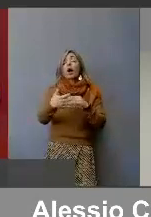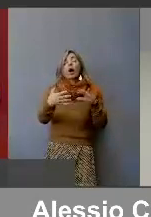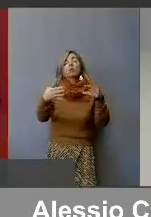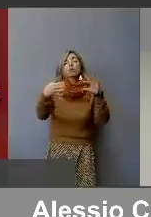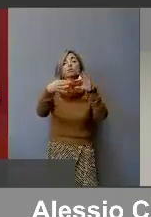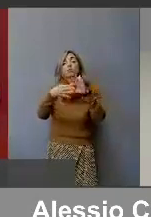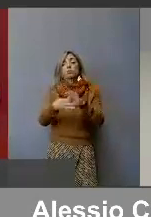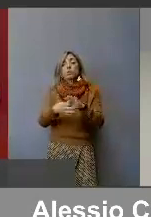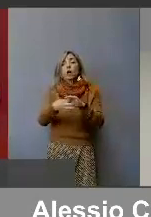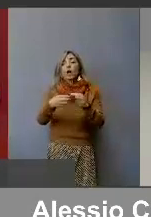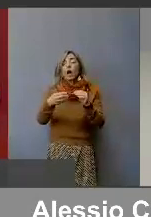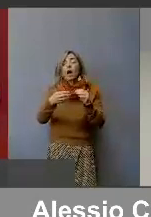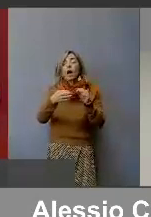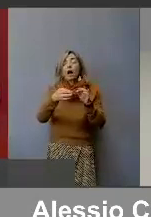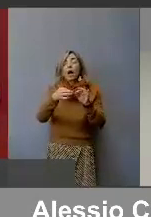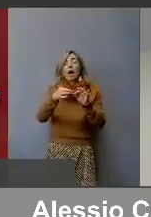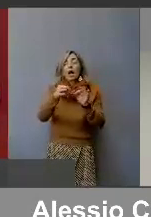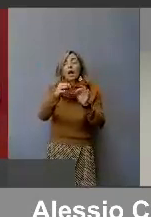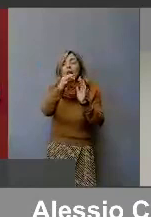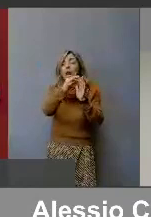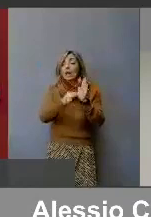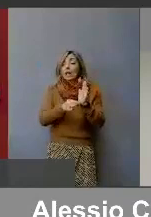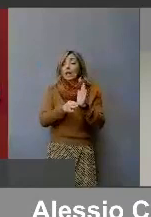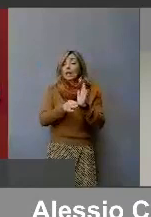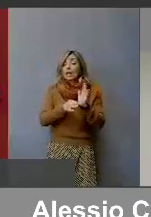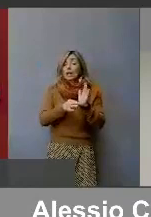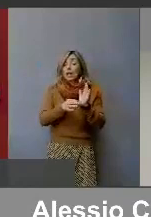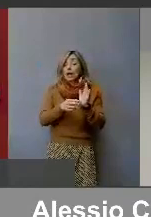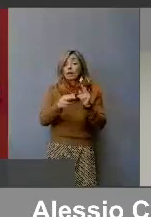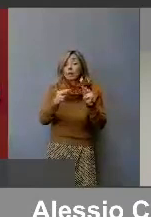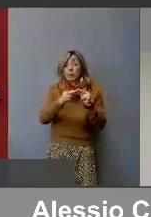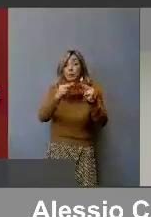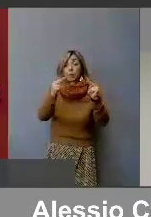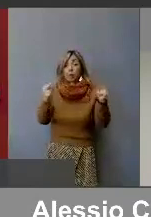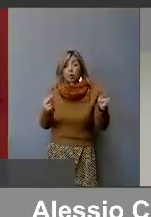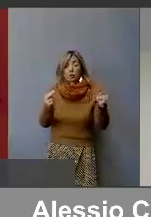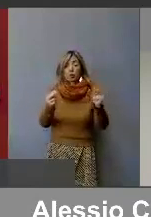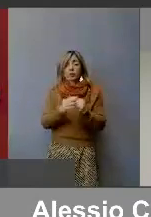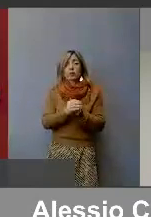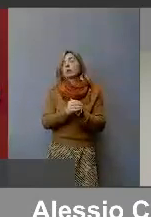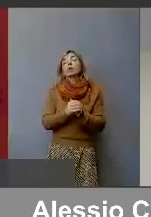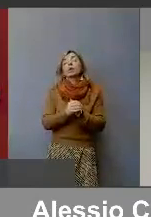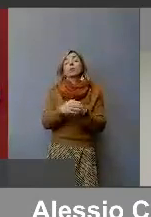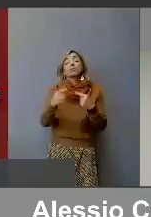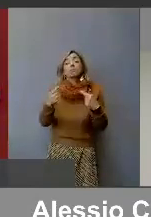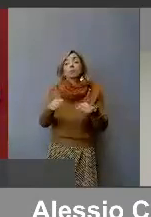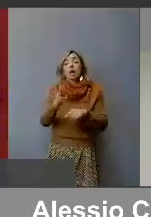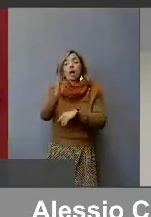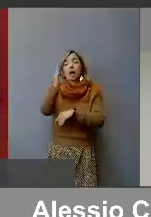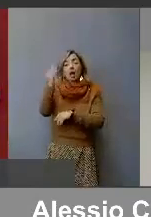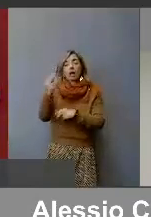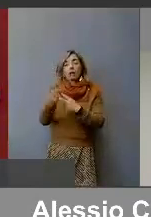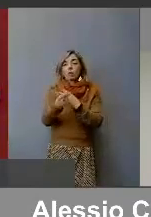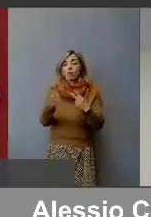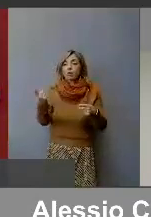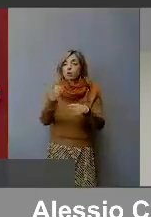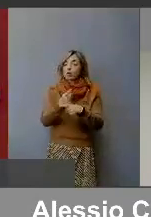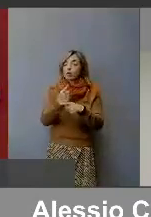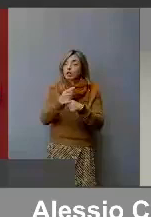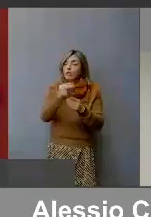linee guide polti stabilisce che ho niente al pubblico debba procedere alla raccolta dei dati inerenti tutte le proprie opere pubbliche